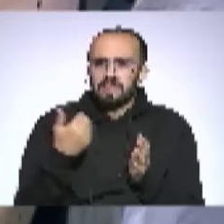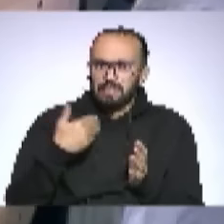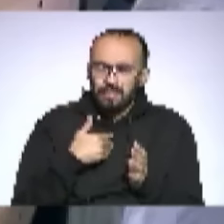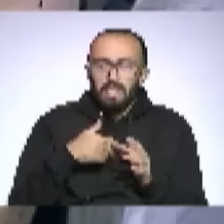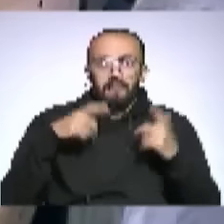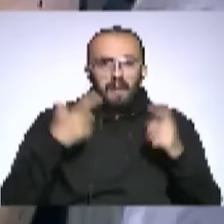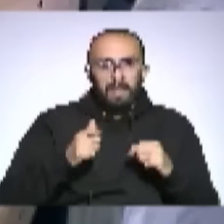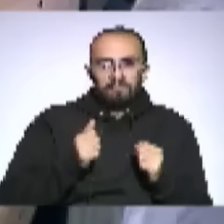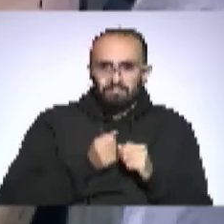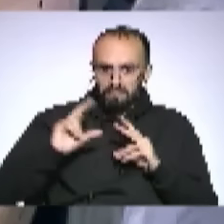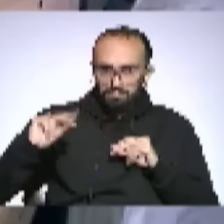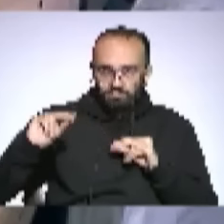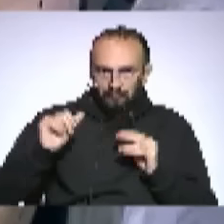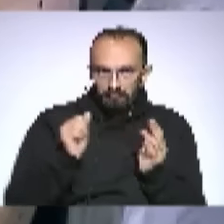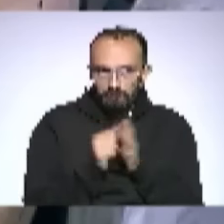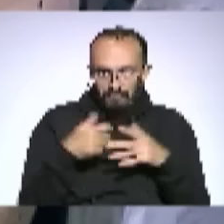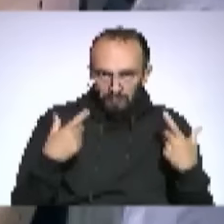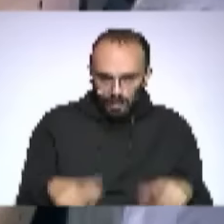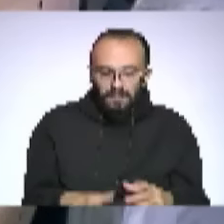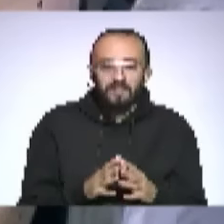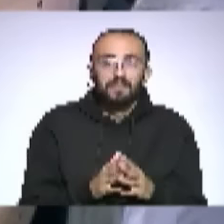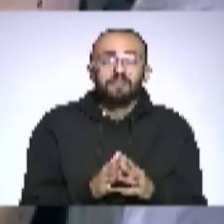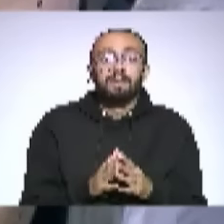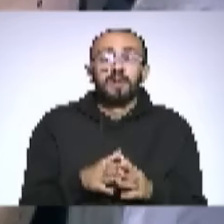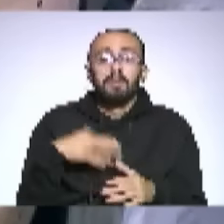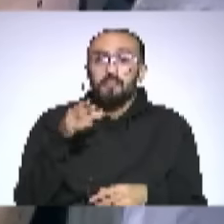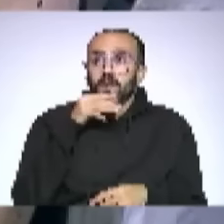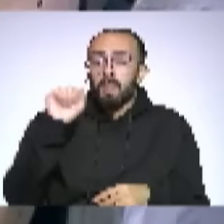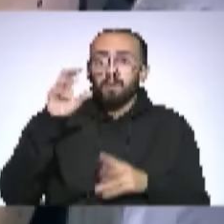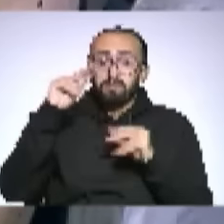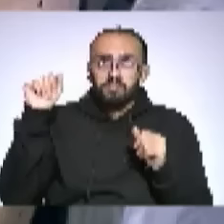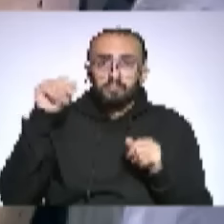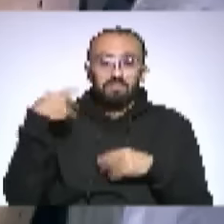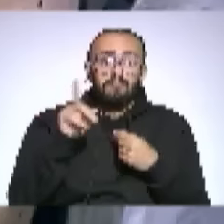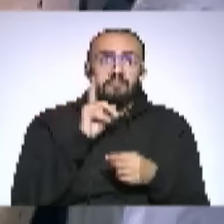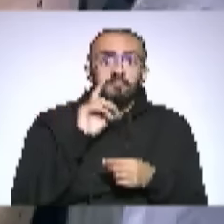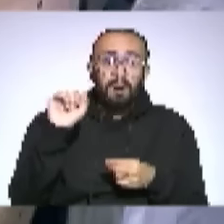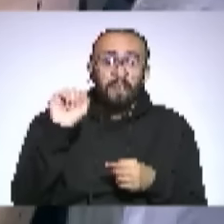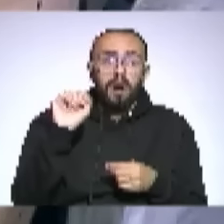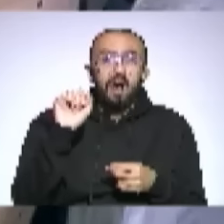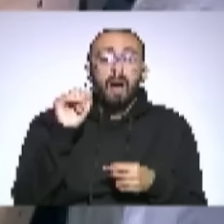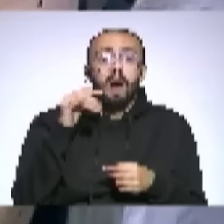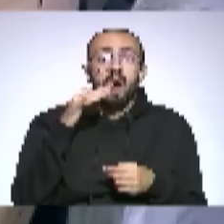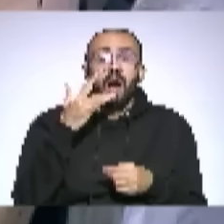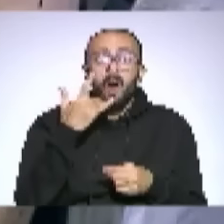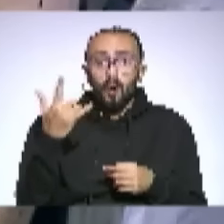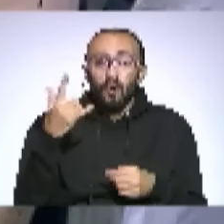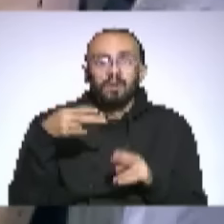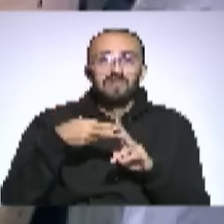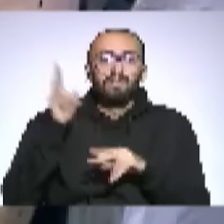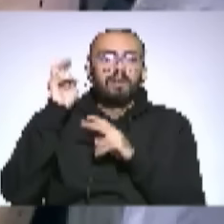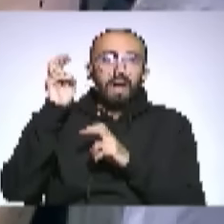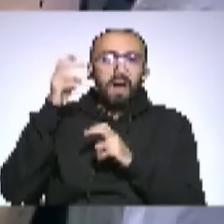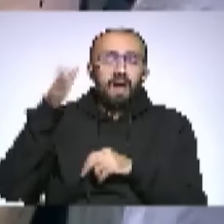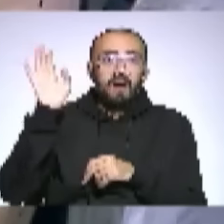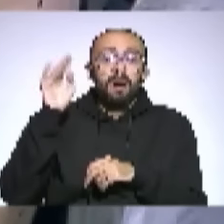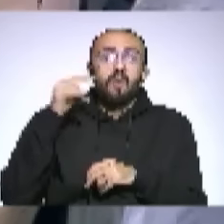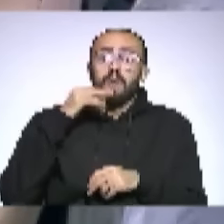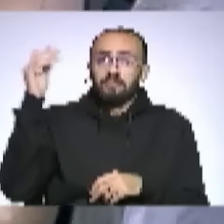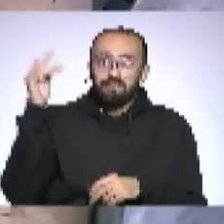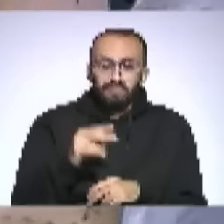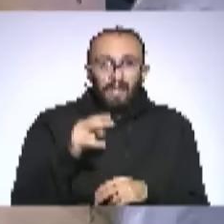بلدي بس بعد وفاه باباه مامته واخوه سافره الغردقه ولما هو نزل من الكويت